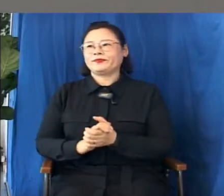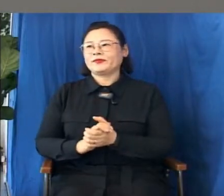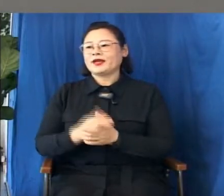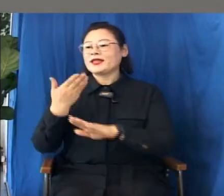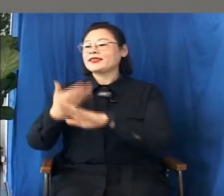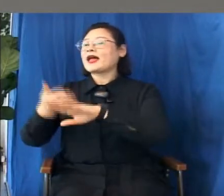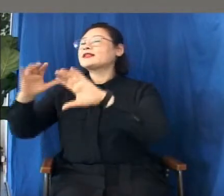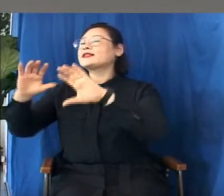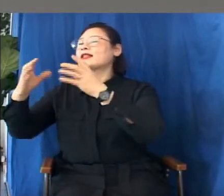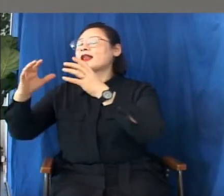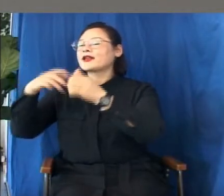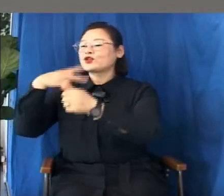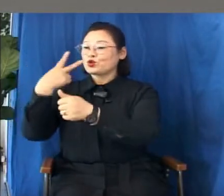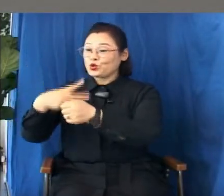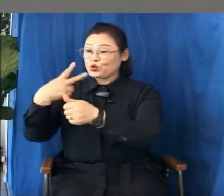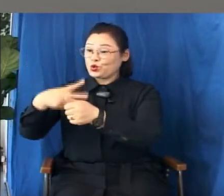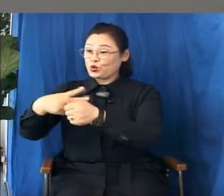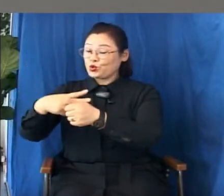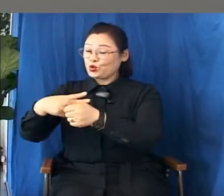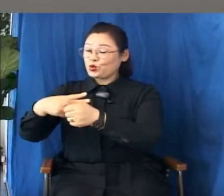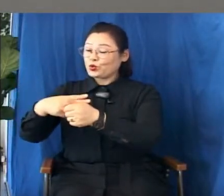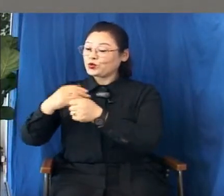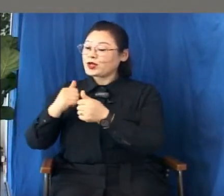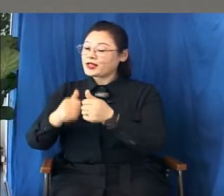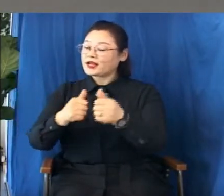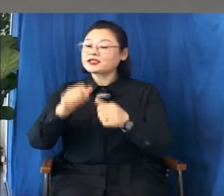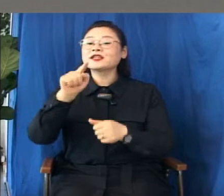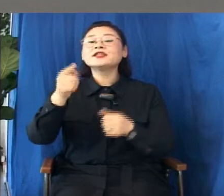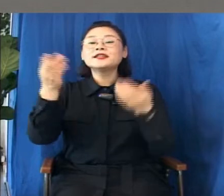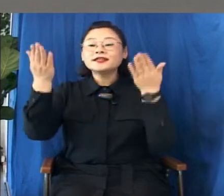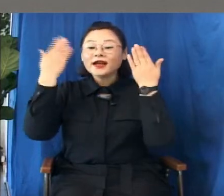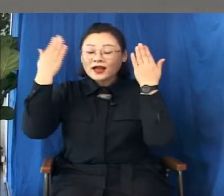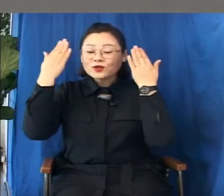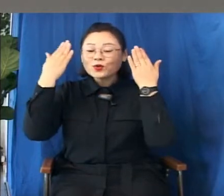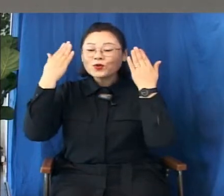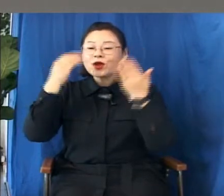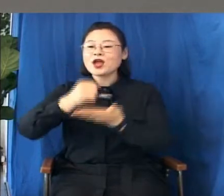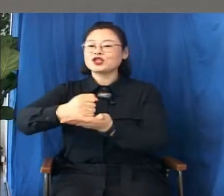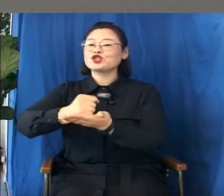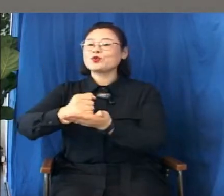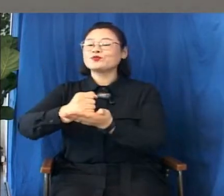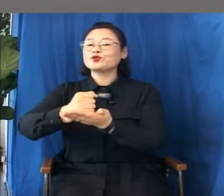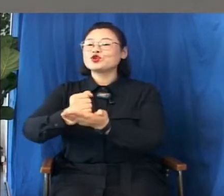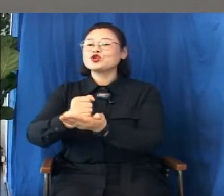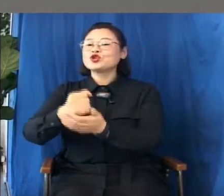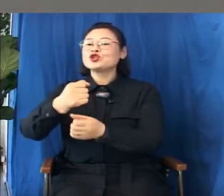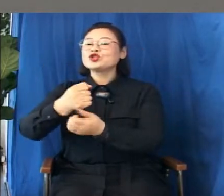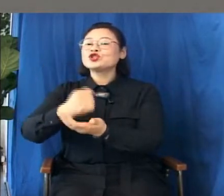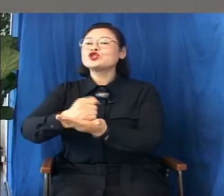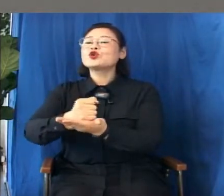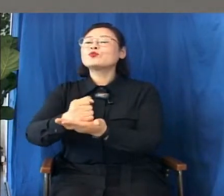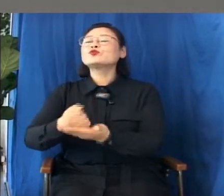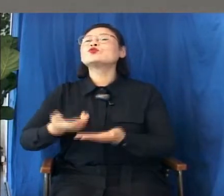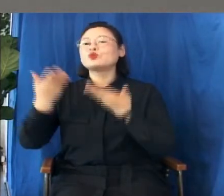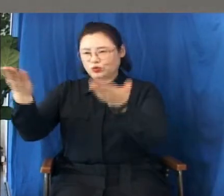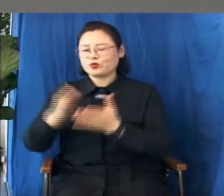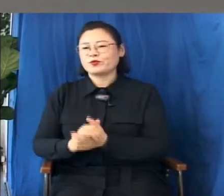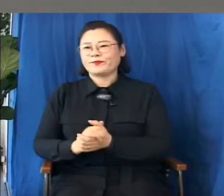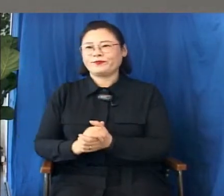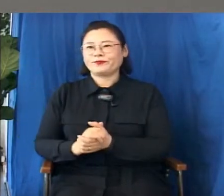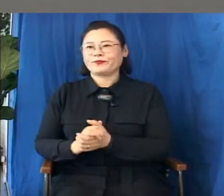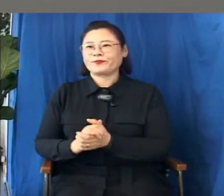외국은 교수를 따라서 그 학교를 평가합니다. 그 방면에 어느 교수가 거기 있다. 그럼 그 학교가 최고가 되는